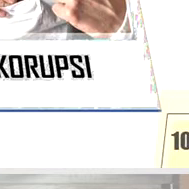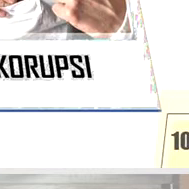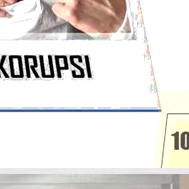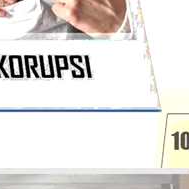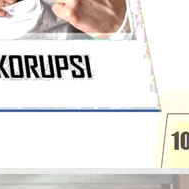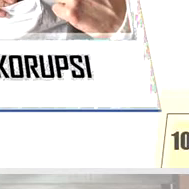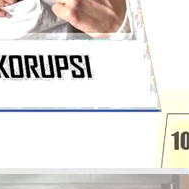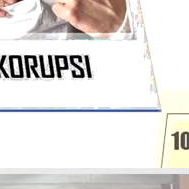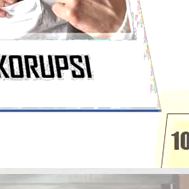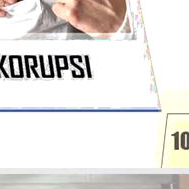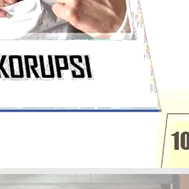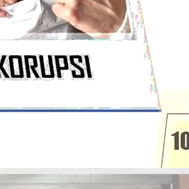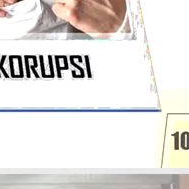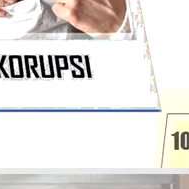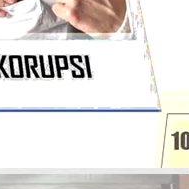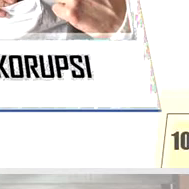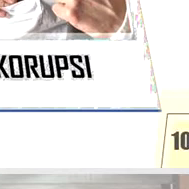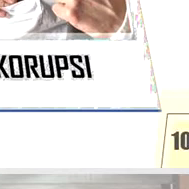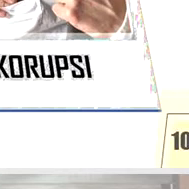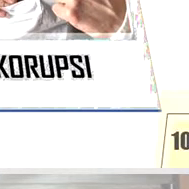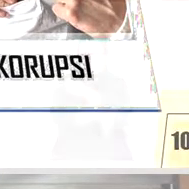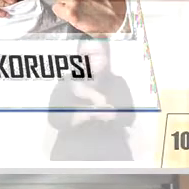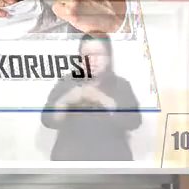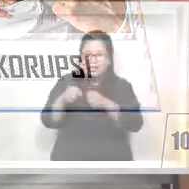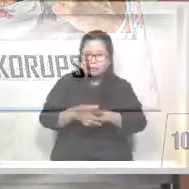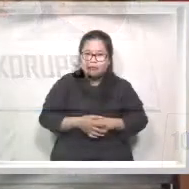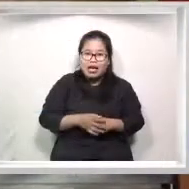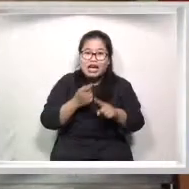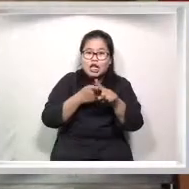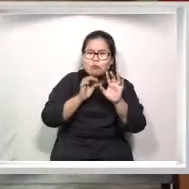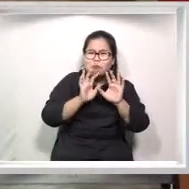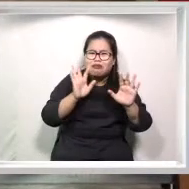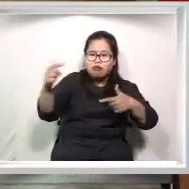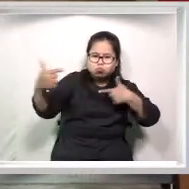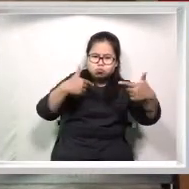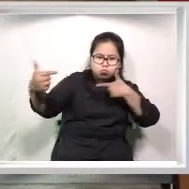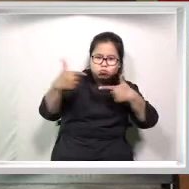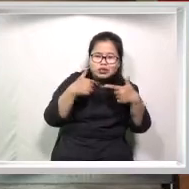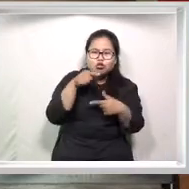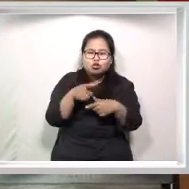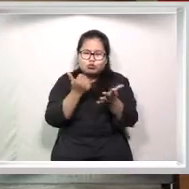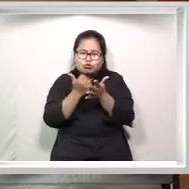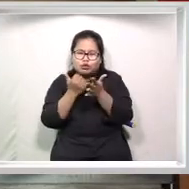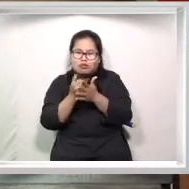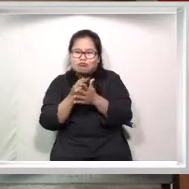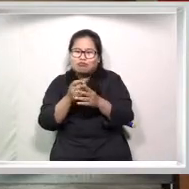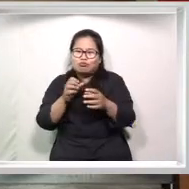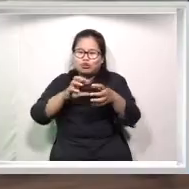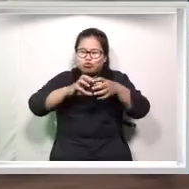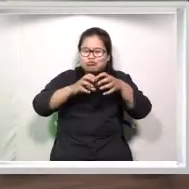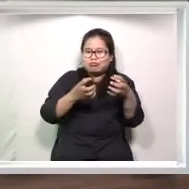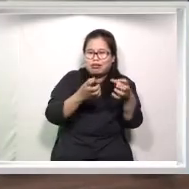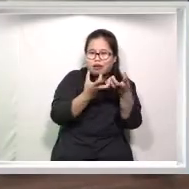serangan cyber, serta korupsi. Dari beberapa ancaman tersebut akan merusak